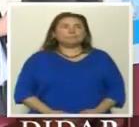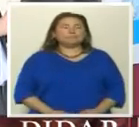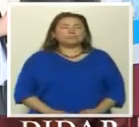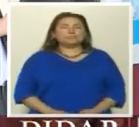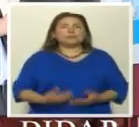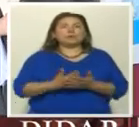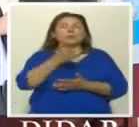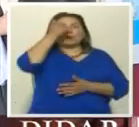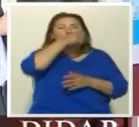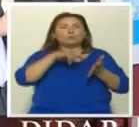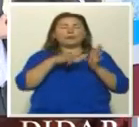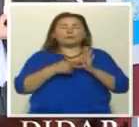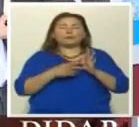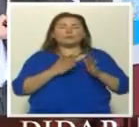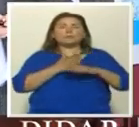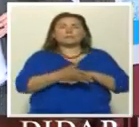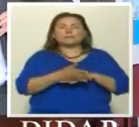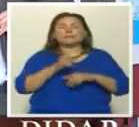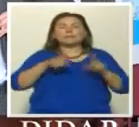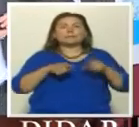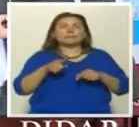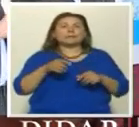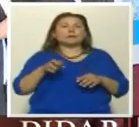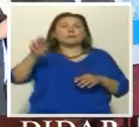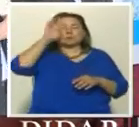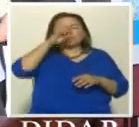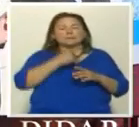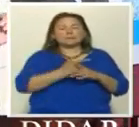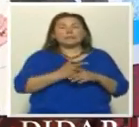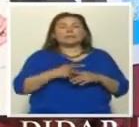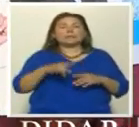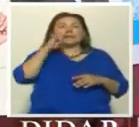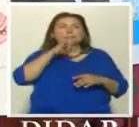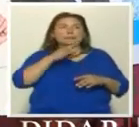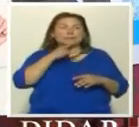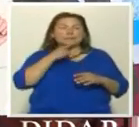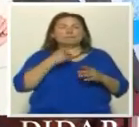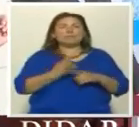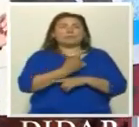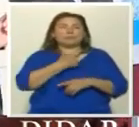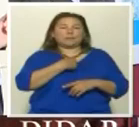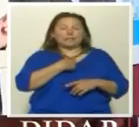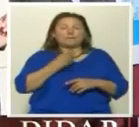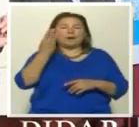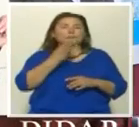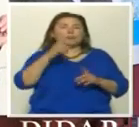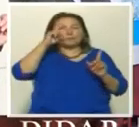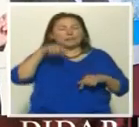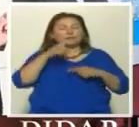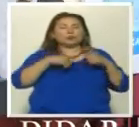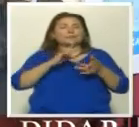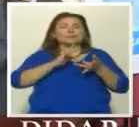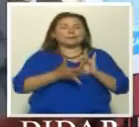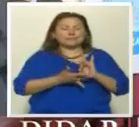В новом году планирую посетить несколько стран. Побывал в Грузии, Армении, Узбекистане. А в Казахстане мы впервые. Об Актау знаю лишь из интернета.